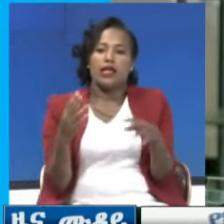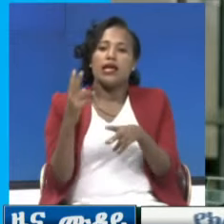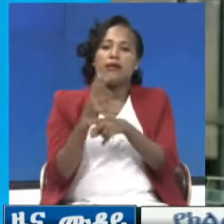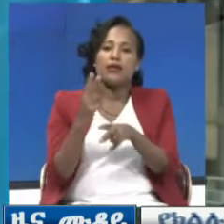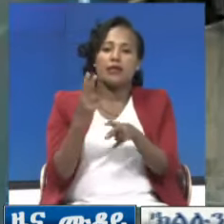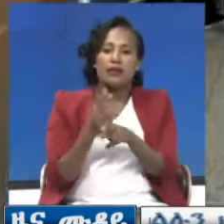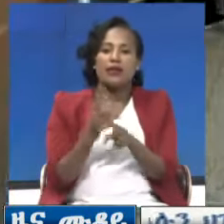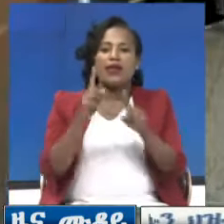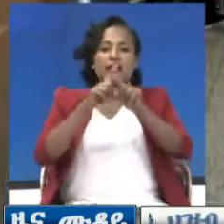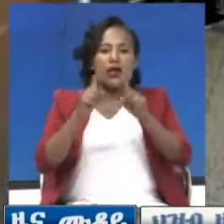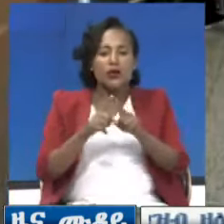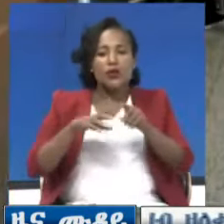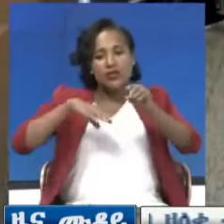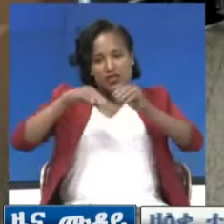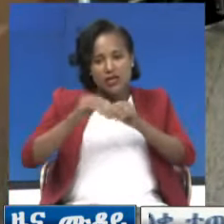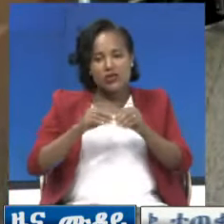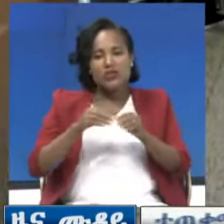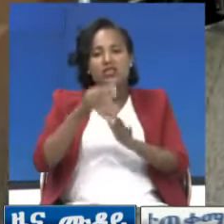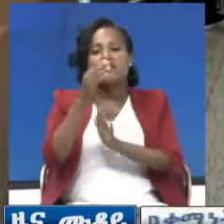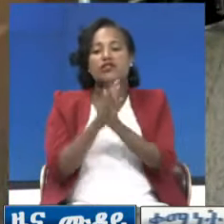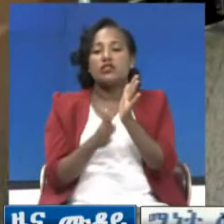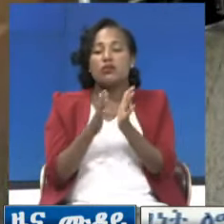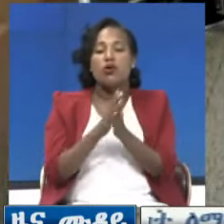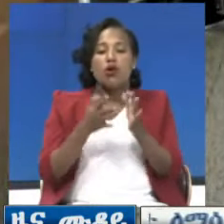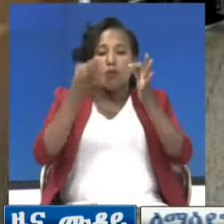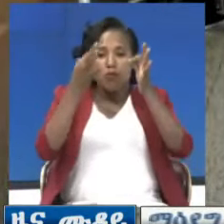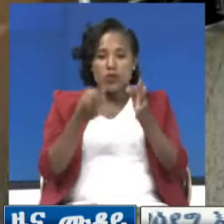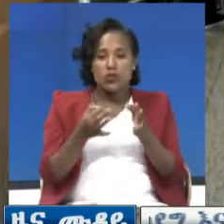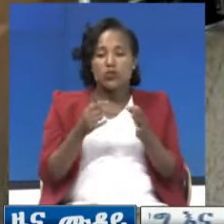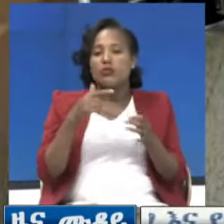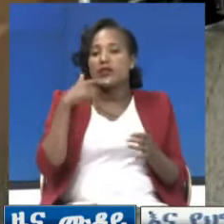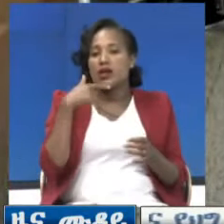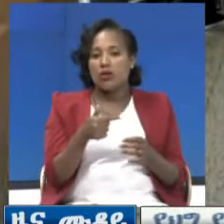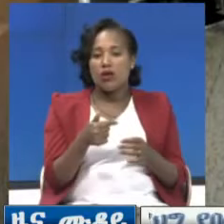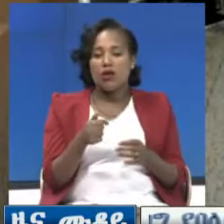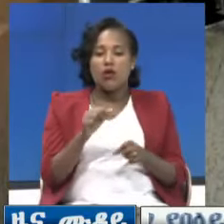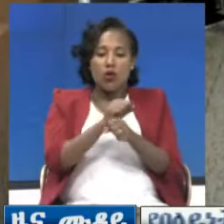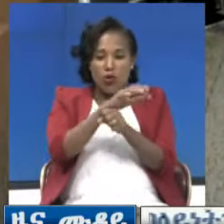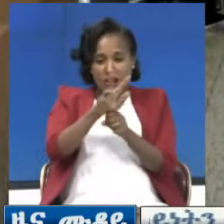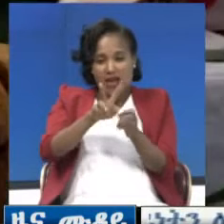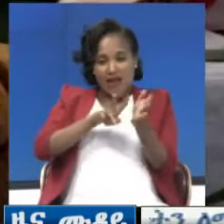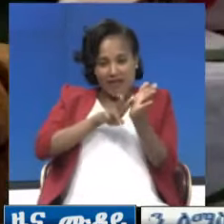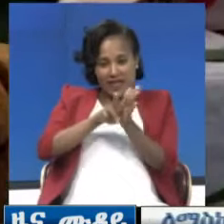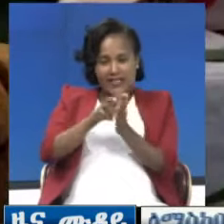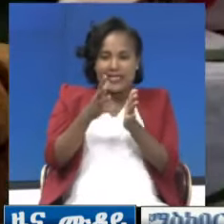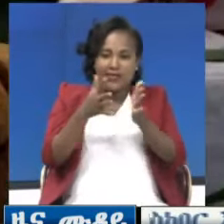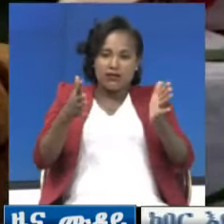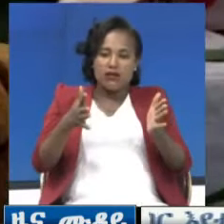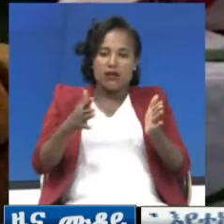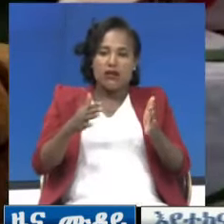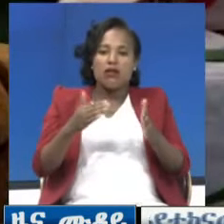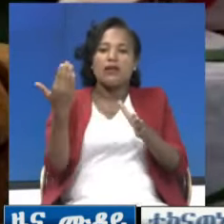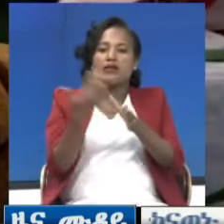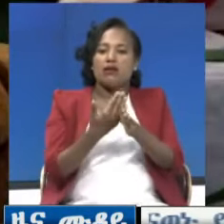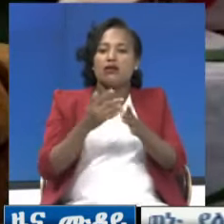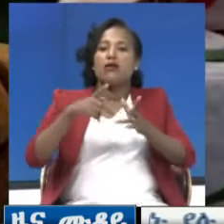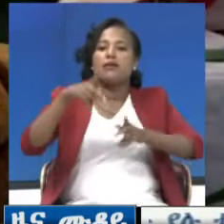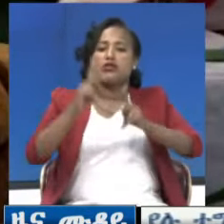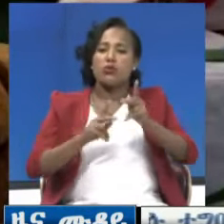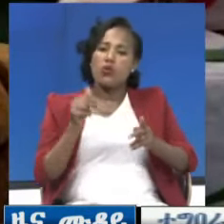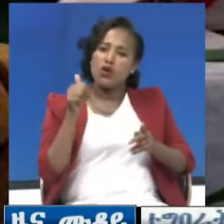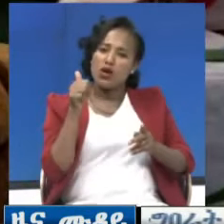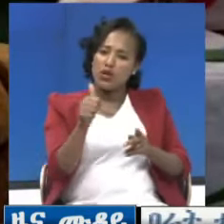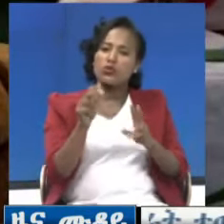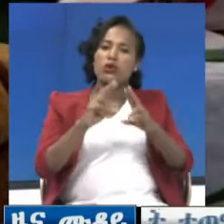ለመጠበቅ የተለያዩ እንቅስቃሴዎች እንዲከናወኑ መወሰኑንም ተናግሯል። የኮሮና ቫይረስ ወረርሽኝ ስርጭትን ለመግታት ህብረተሰቡ